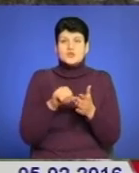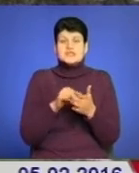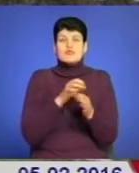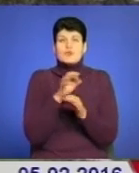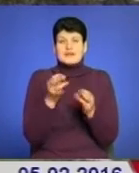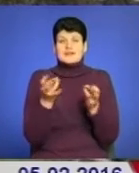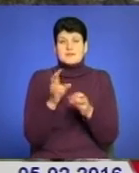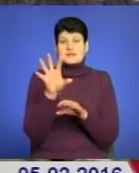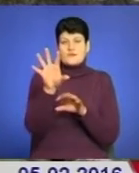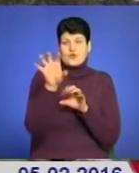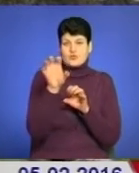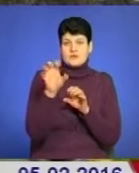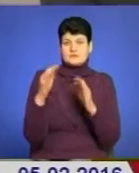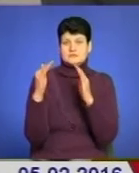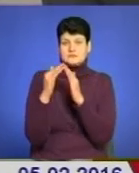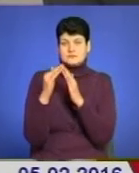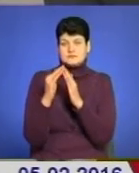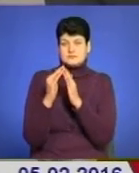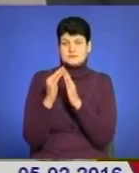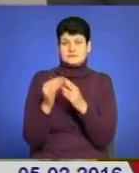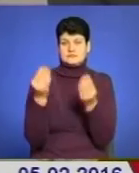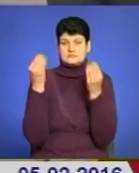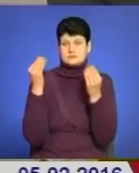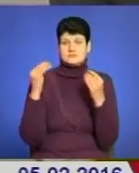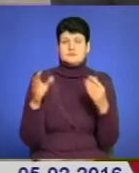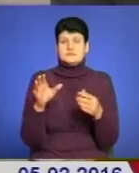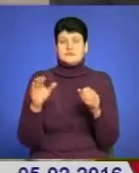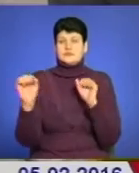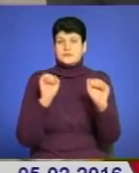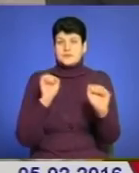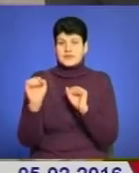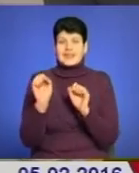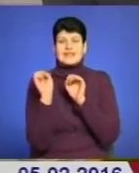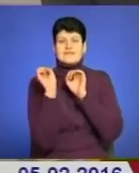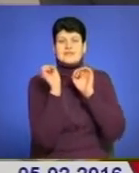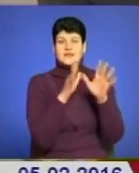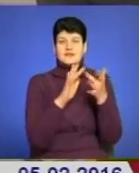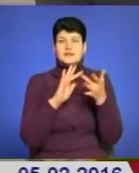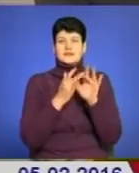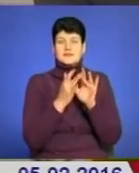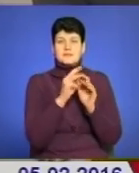достатньо сфотографувати маєток чиновника і надіслати фото активістам на електронну адресу